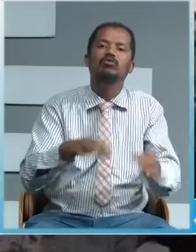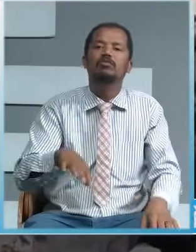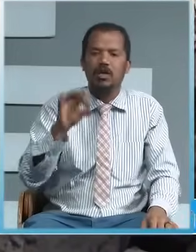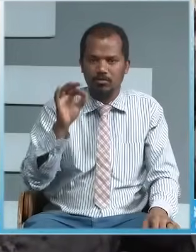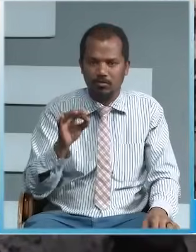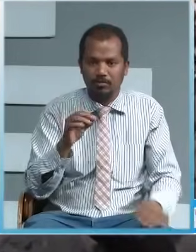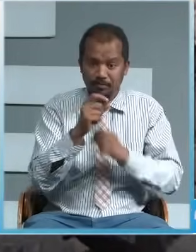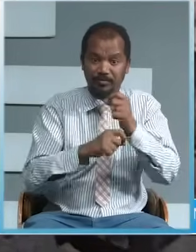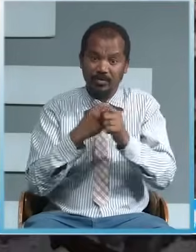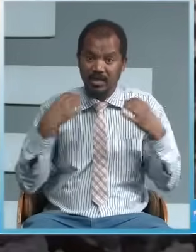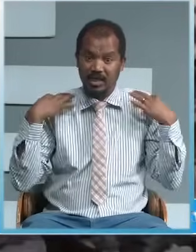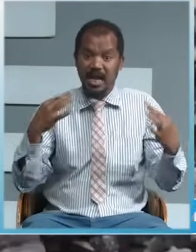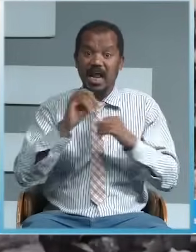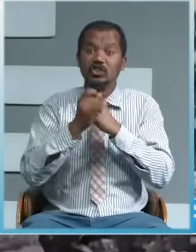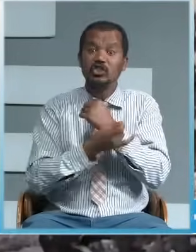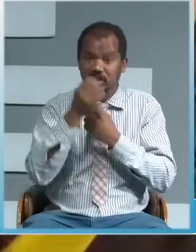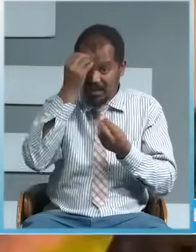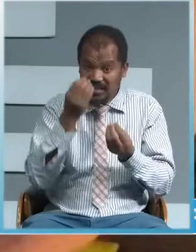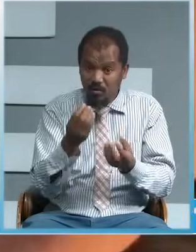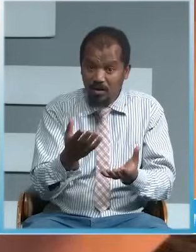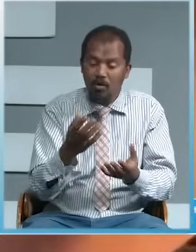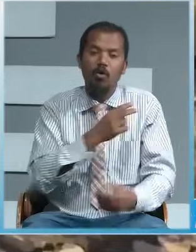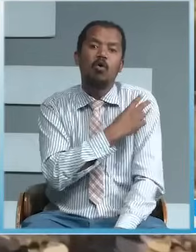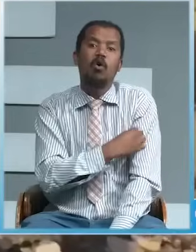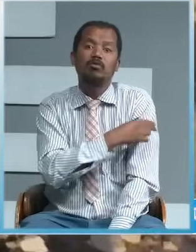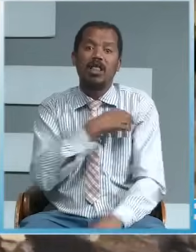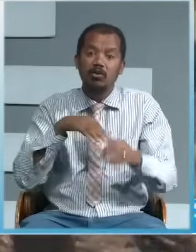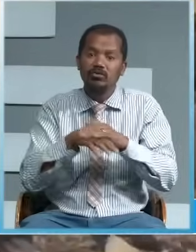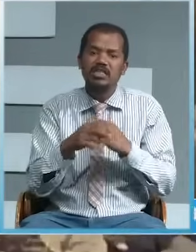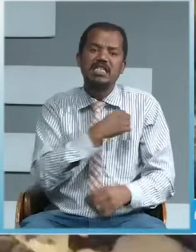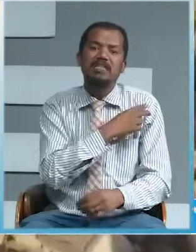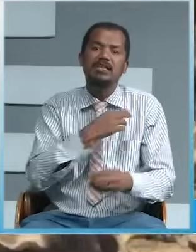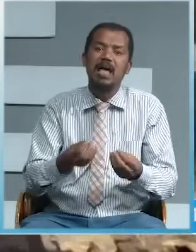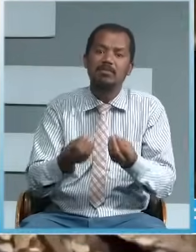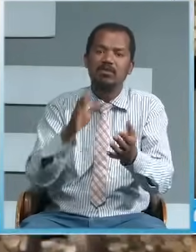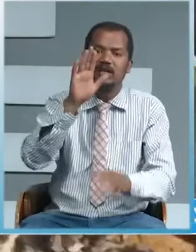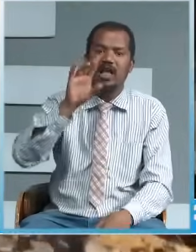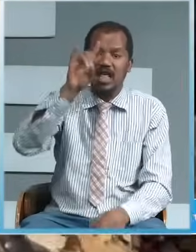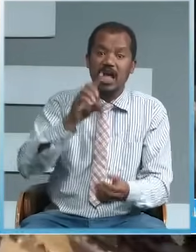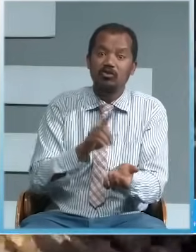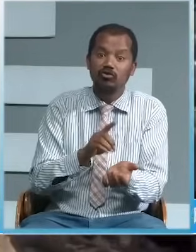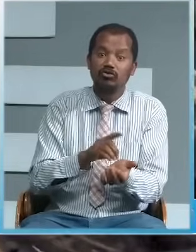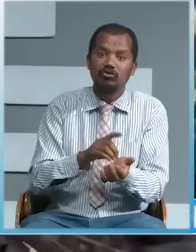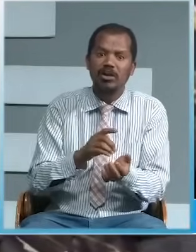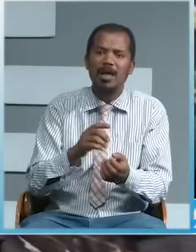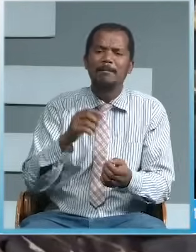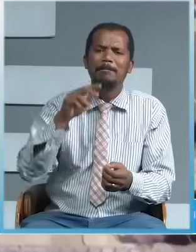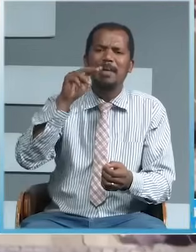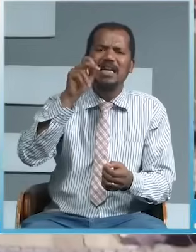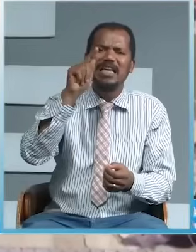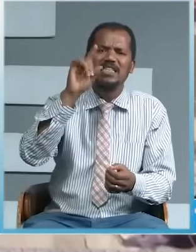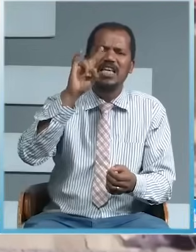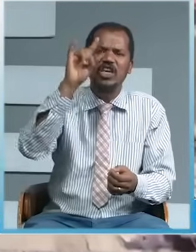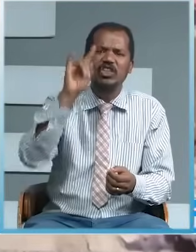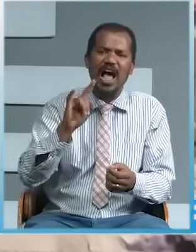እየሰጡ የሚገኙት። የዓለም ጤና ድርጅት እንዳስታወቀው ደግሞ በሆስፒታሎች ውስጥ ሕክምና የሚሰጡ የጋዛ ዶክተሮች